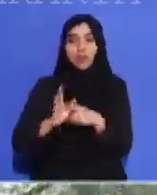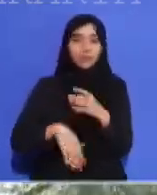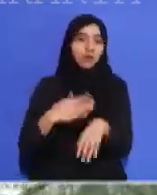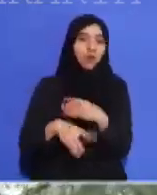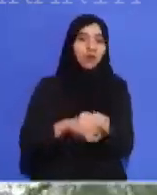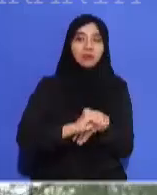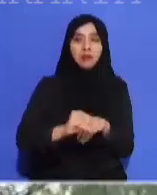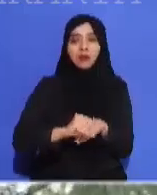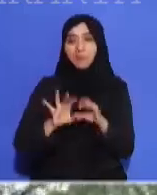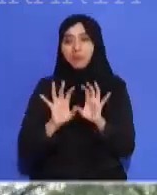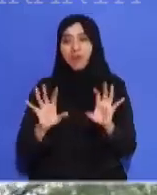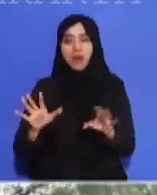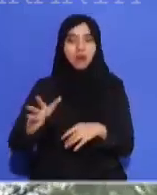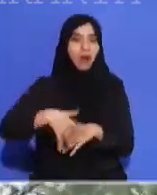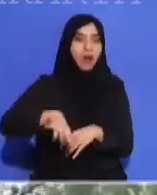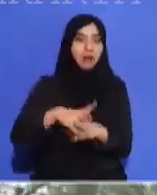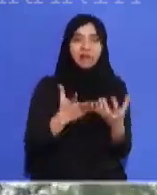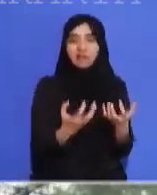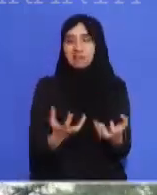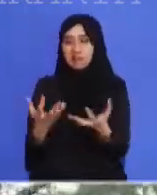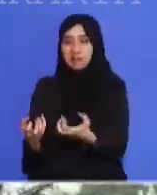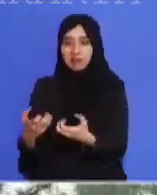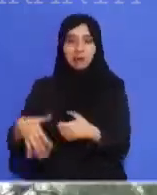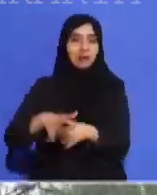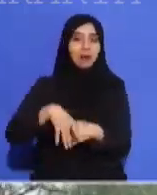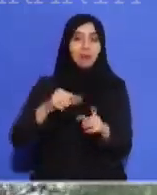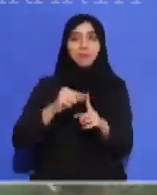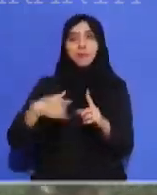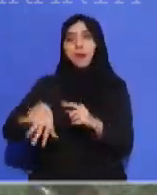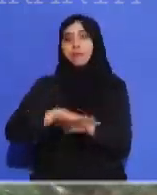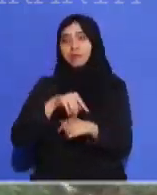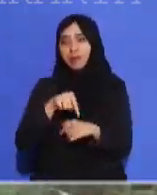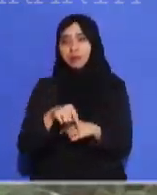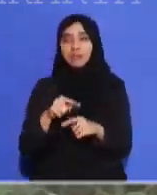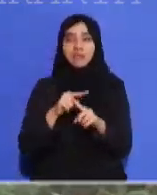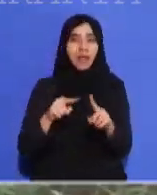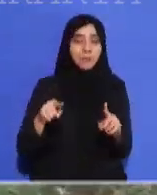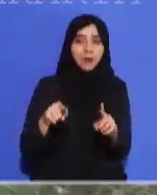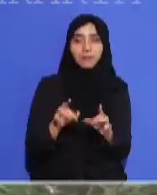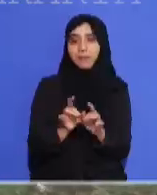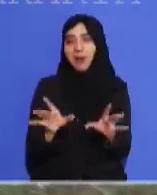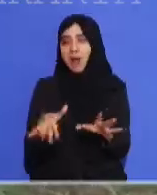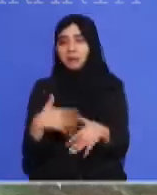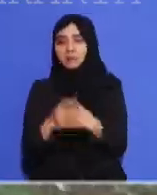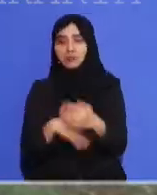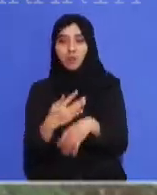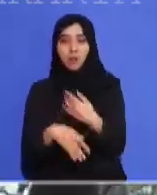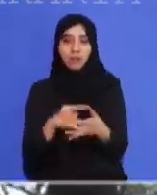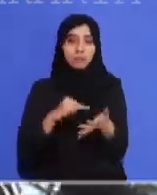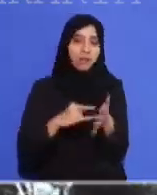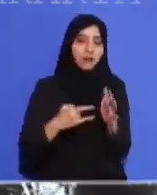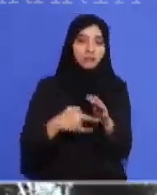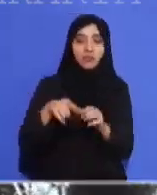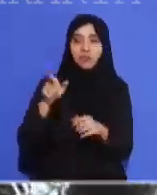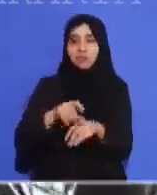kathah lahan gesik ingkang sumebar ing sapanjanging pesisir kidul. Nanging jumbuh kalian mekaring teknologi sarta cara tetanen